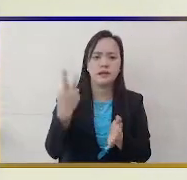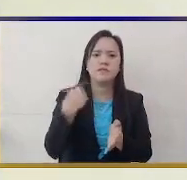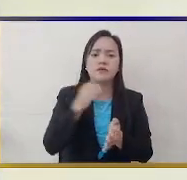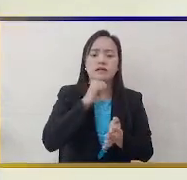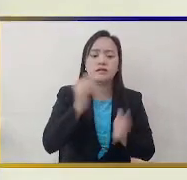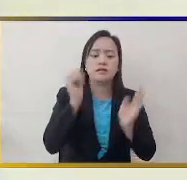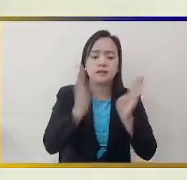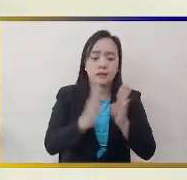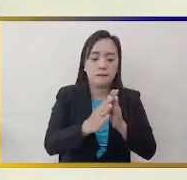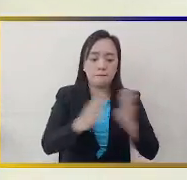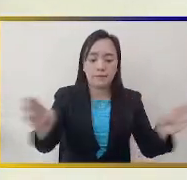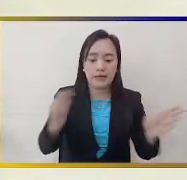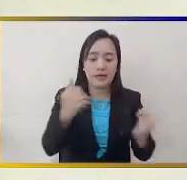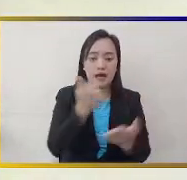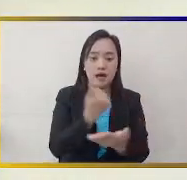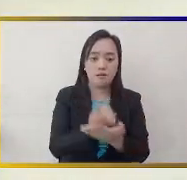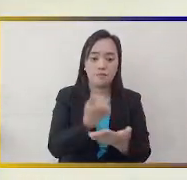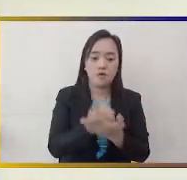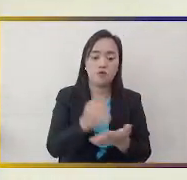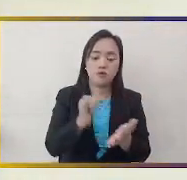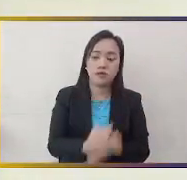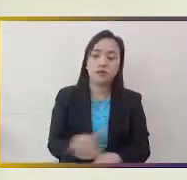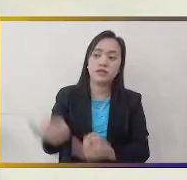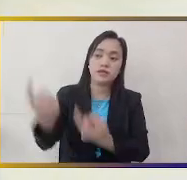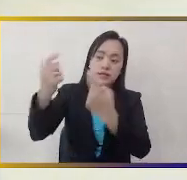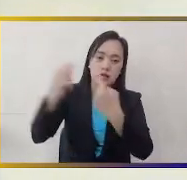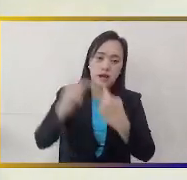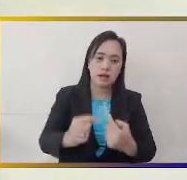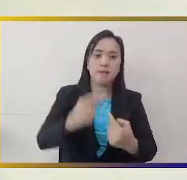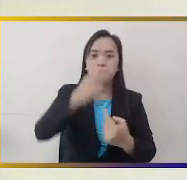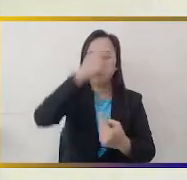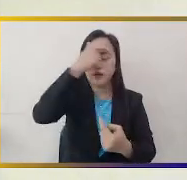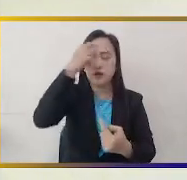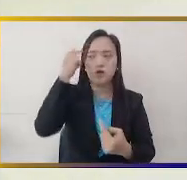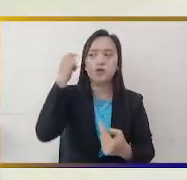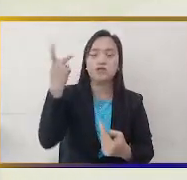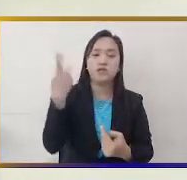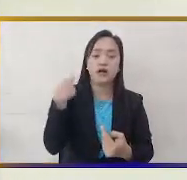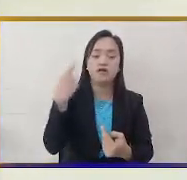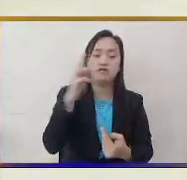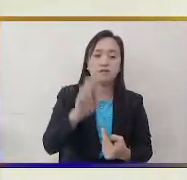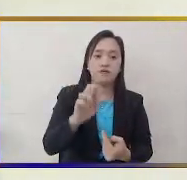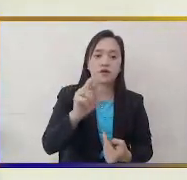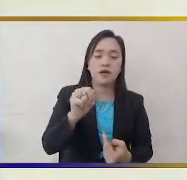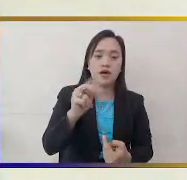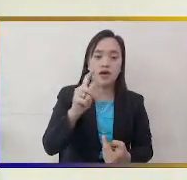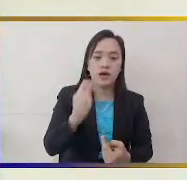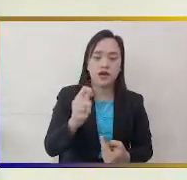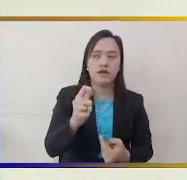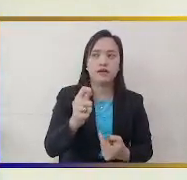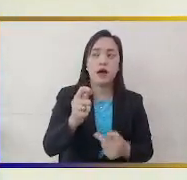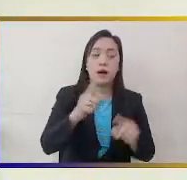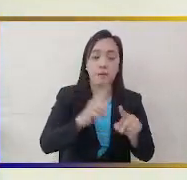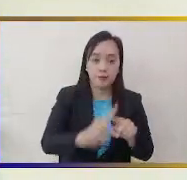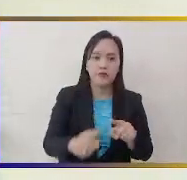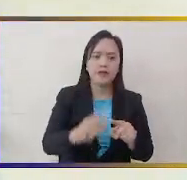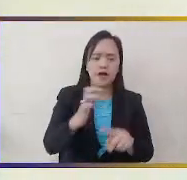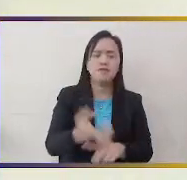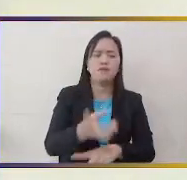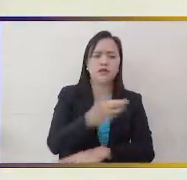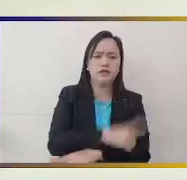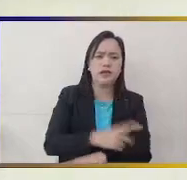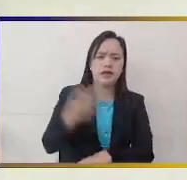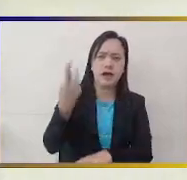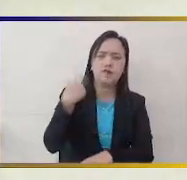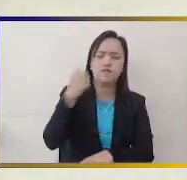pumapasok sa amin na pera dahil pinaupahan namin na monthly pero may pumapasok pa rin sir Jao am Hindi pa rin ako